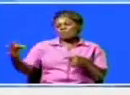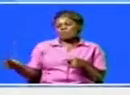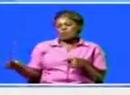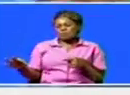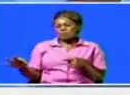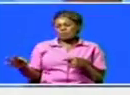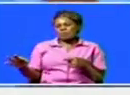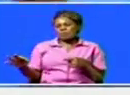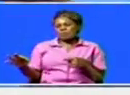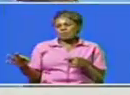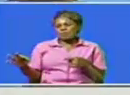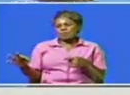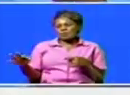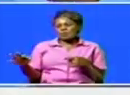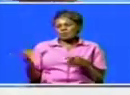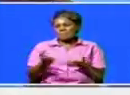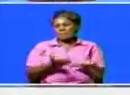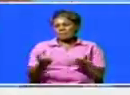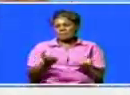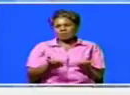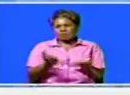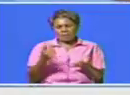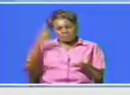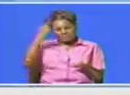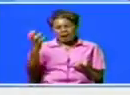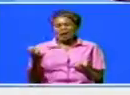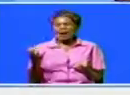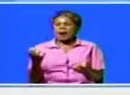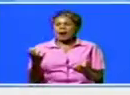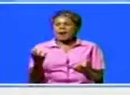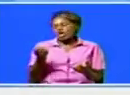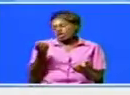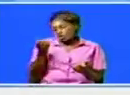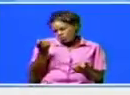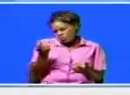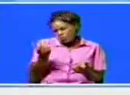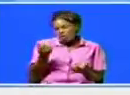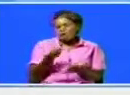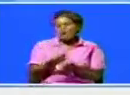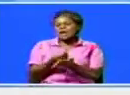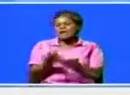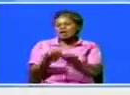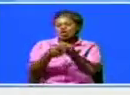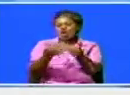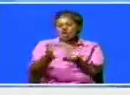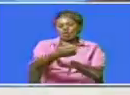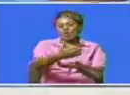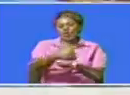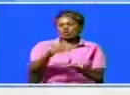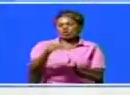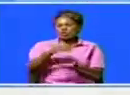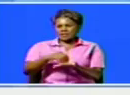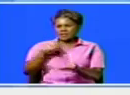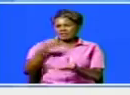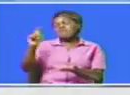kwa sababu ya yule anayeuza makaa, kile ndururu anapata, ndio tukijumuisha pamoja